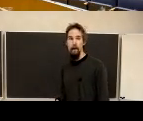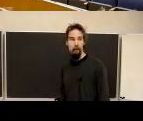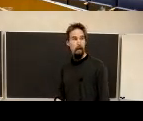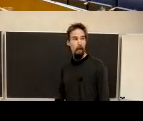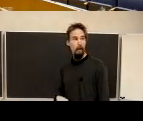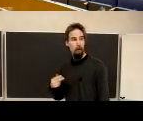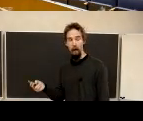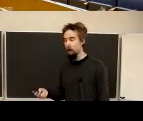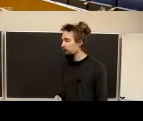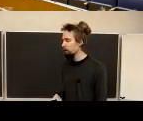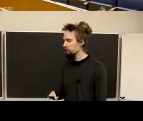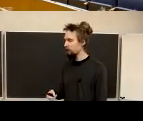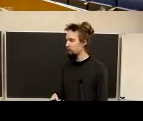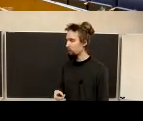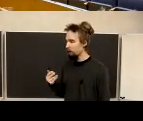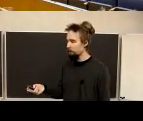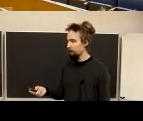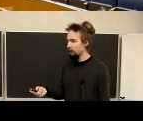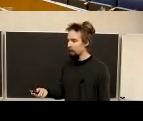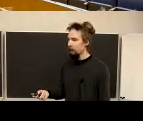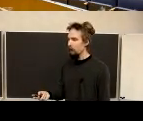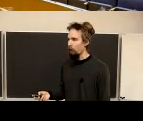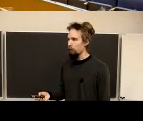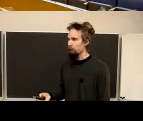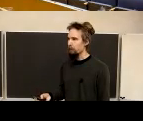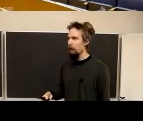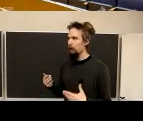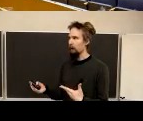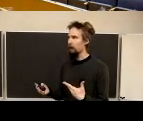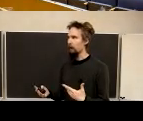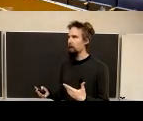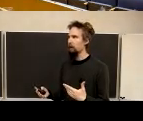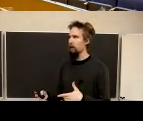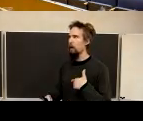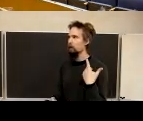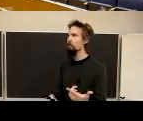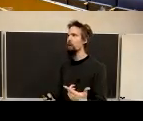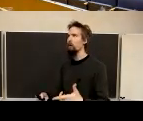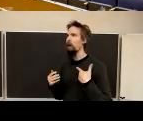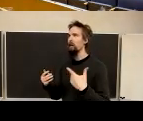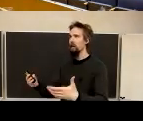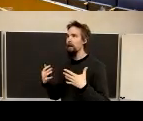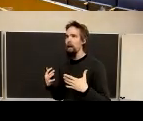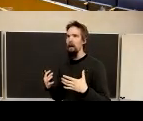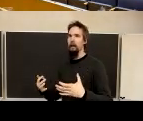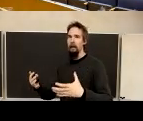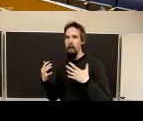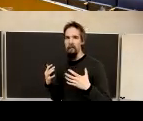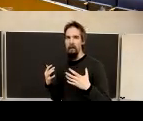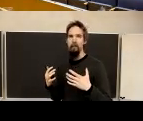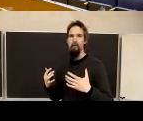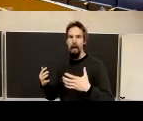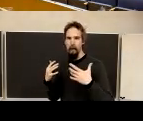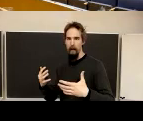John Verwickeltä, kenet tässä aiemmin mainittiin. Ja hän ajattelee, että niin kuin erotuksena koneista, niin